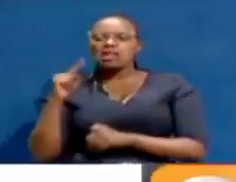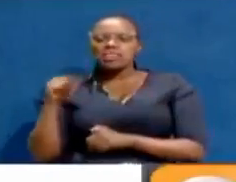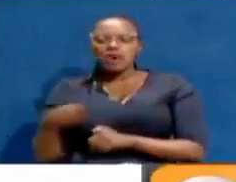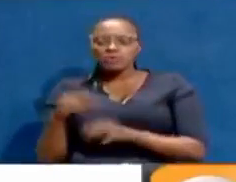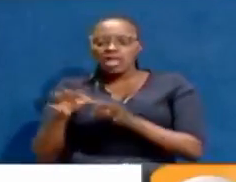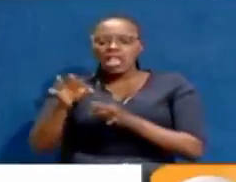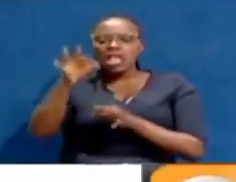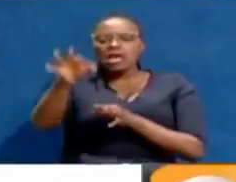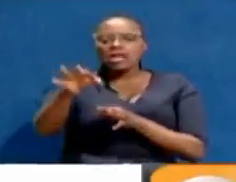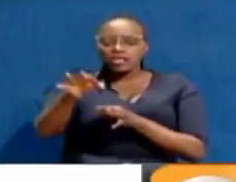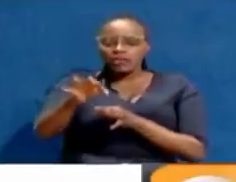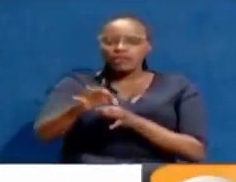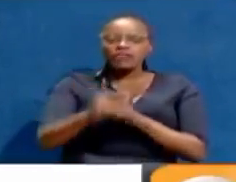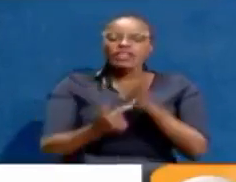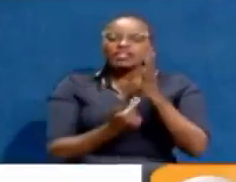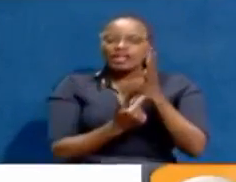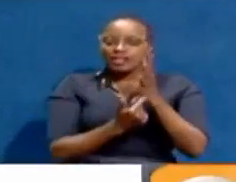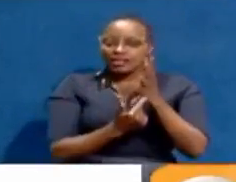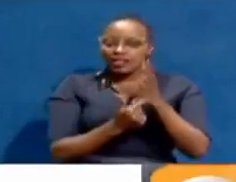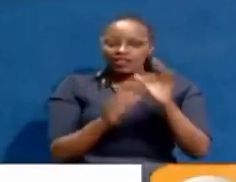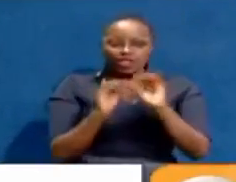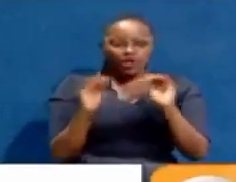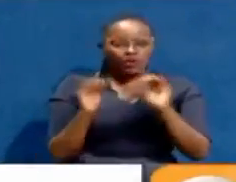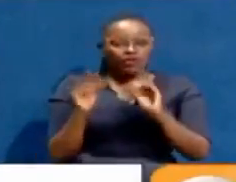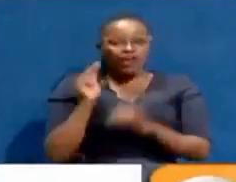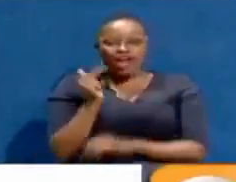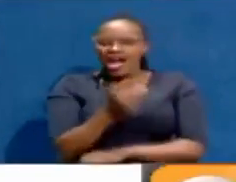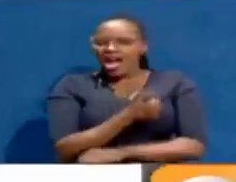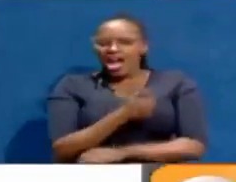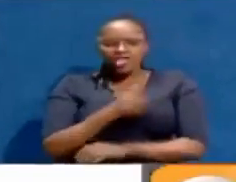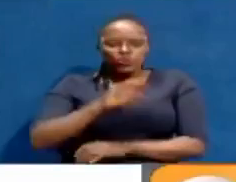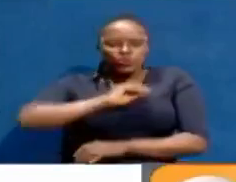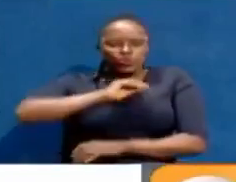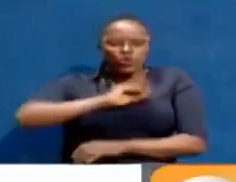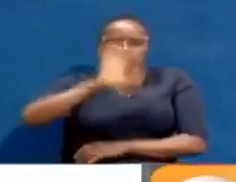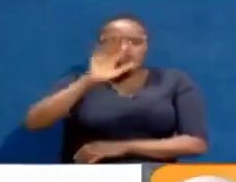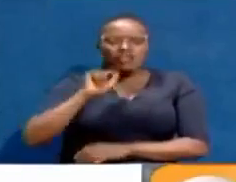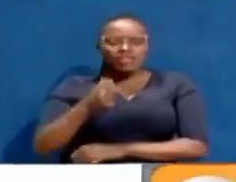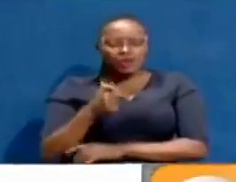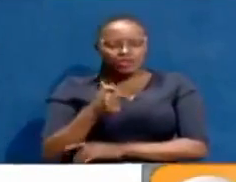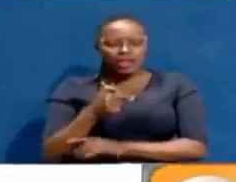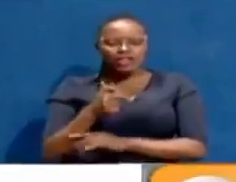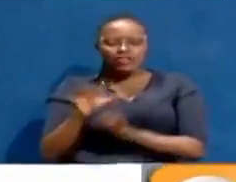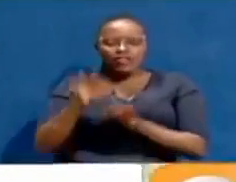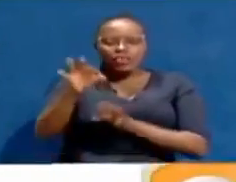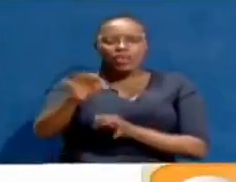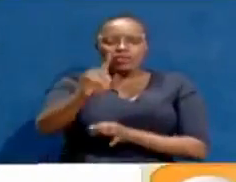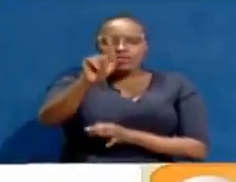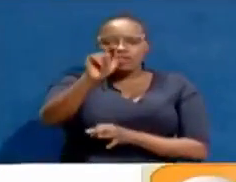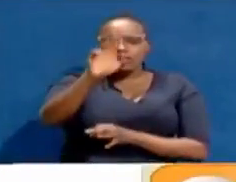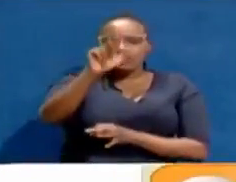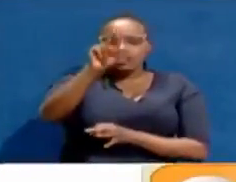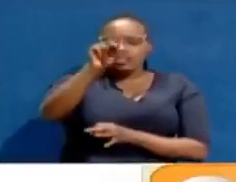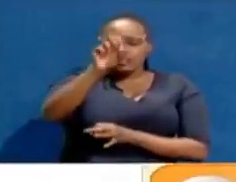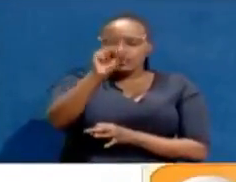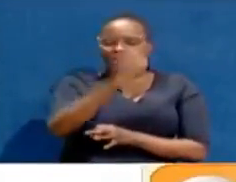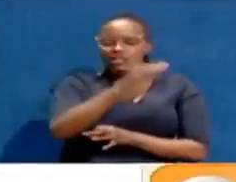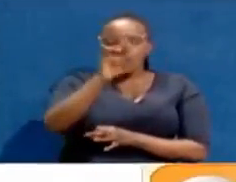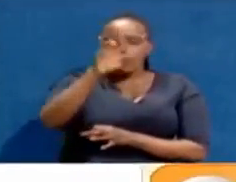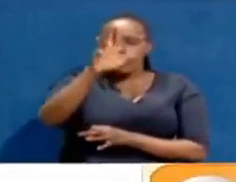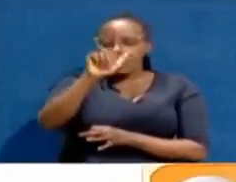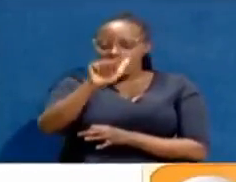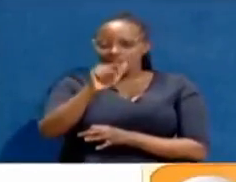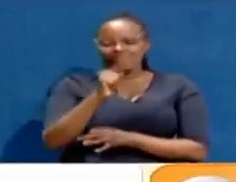4,000, 10,000, 100,000 acres in Taita Taveta. We don't own 5,000 acres in Transmara. Wafuasi wa Ruto